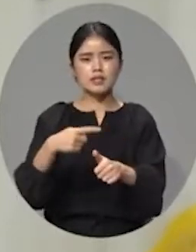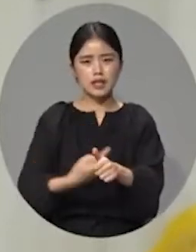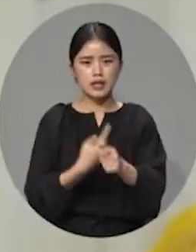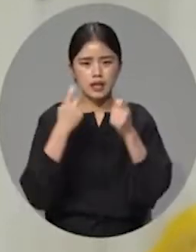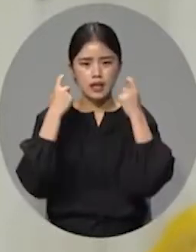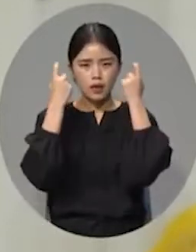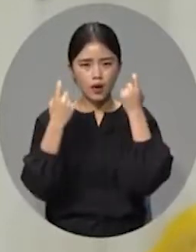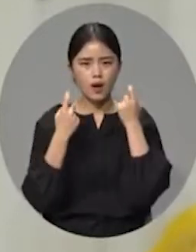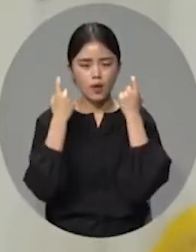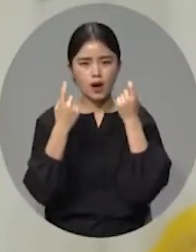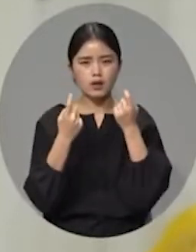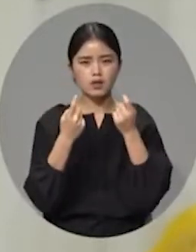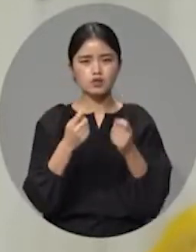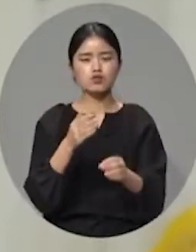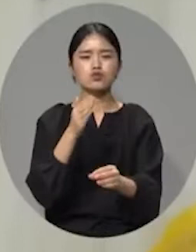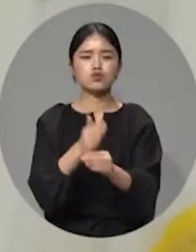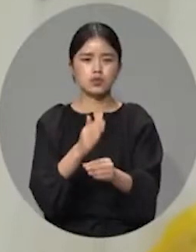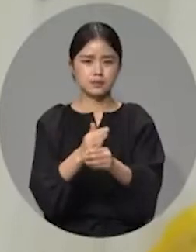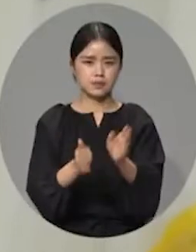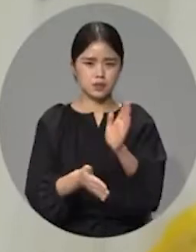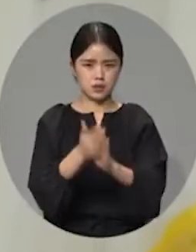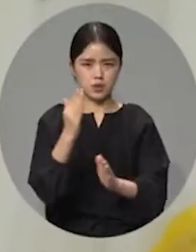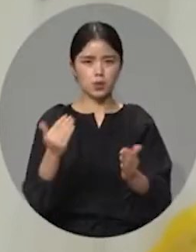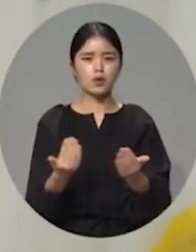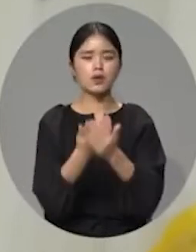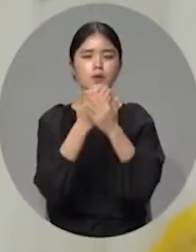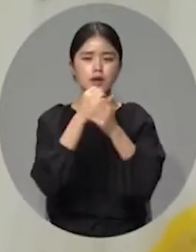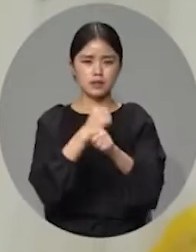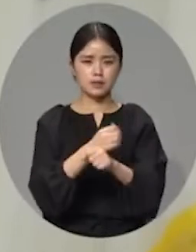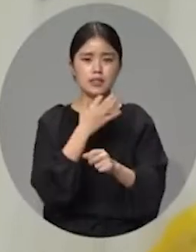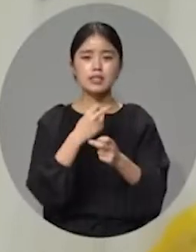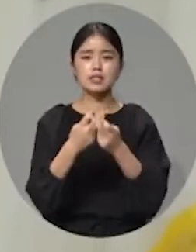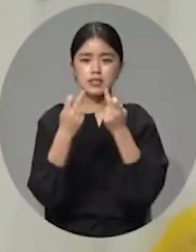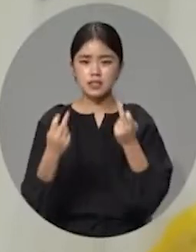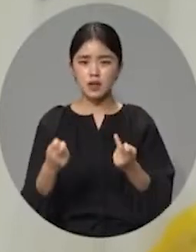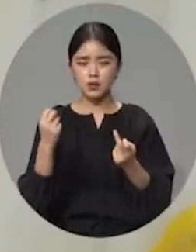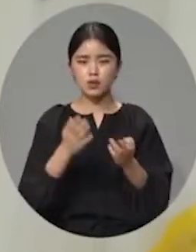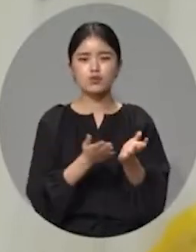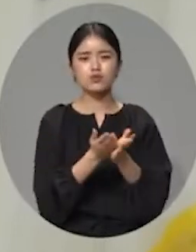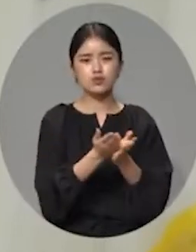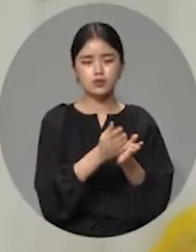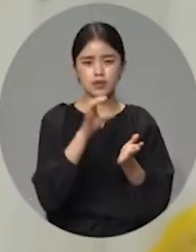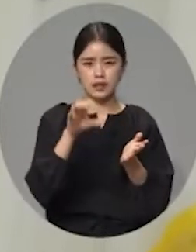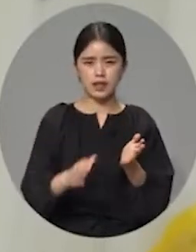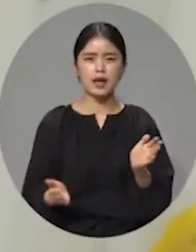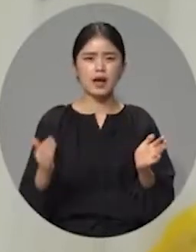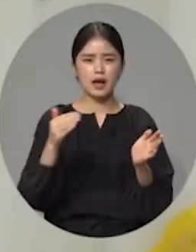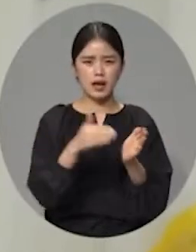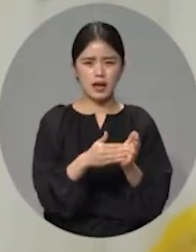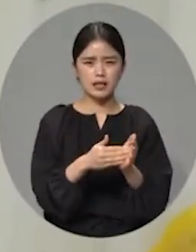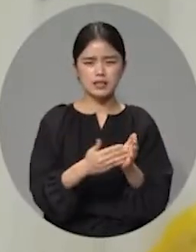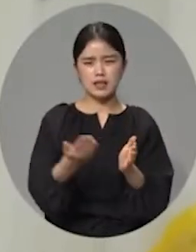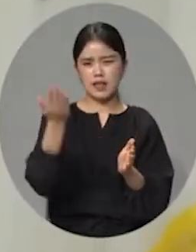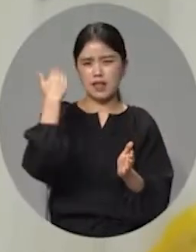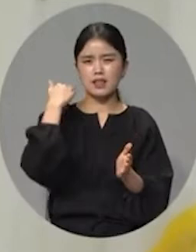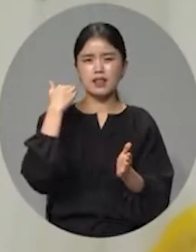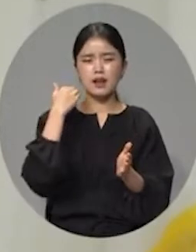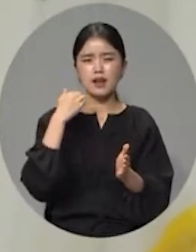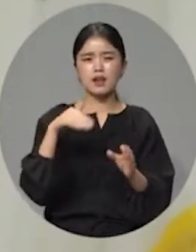생태해양관광 중심지로 키워나가겠습니다. 그리고 익산과 군산에 이르는 근대문화유산